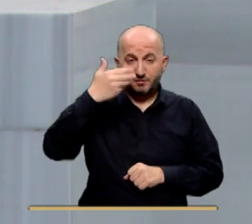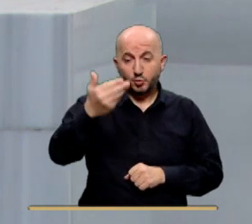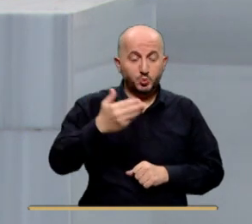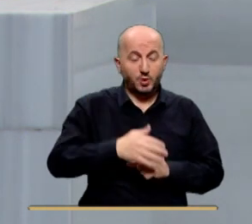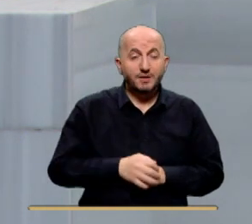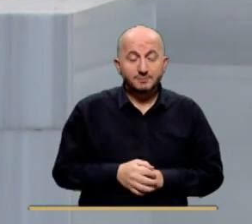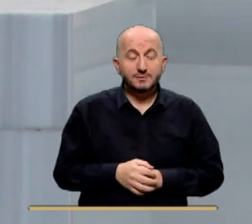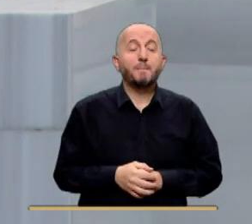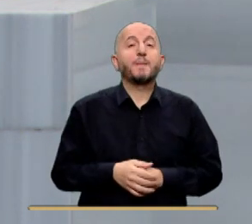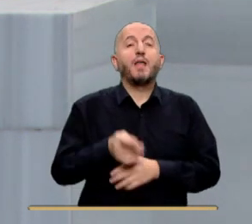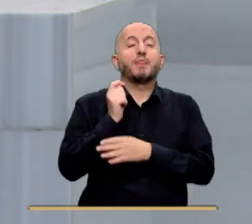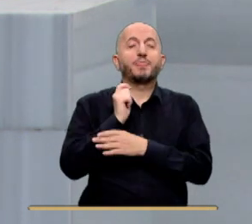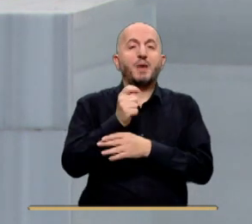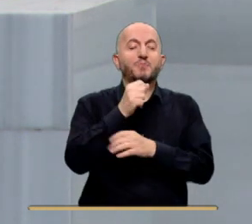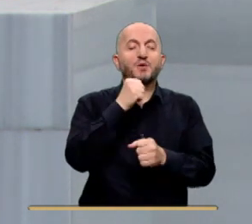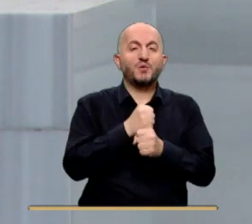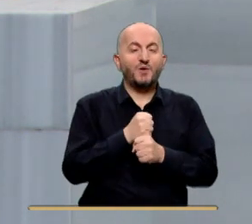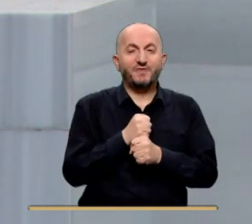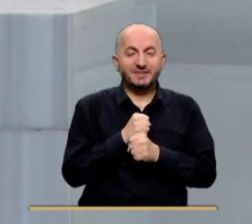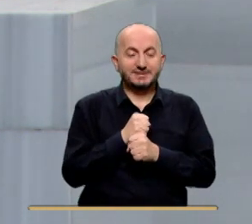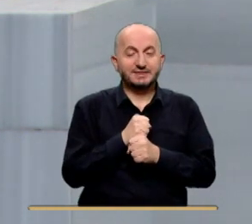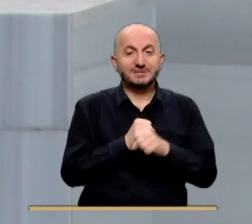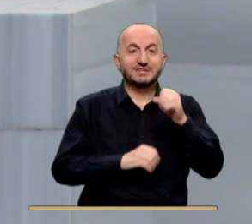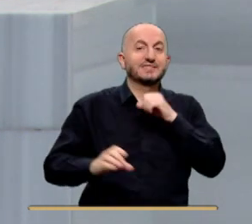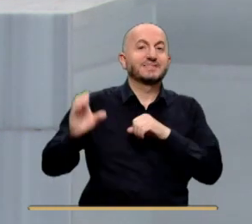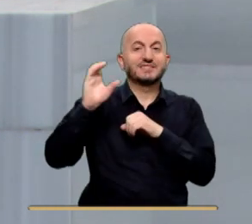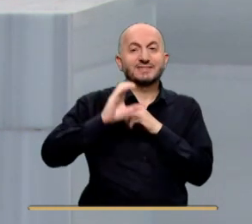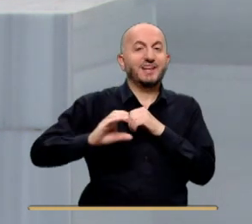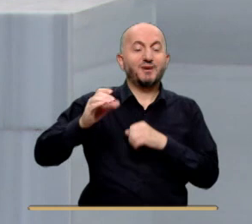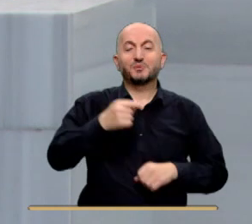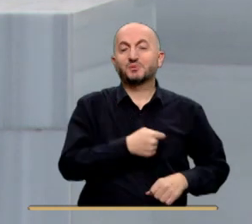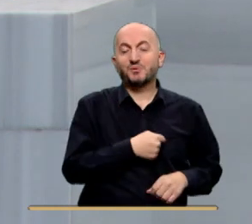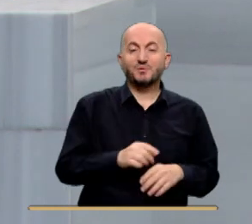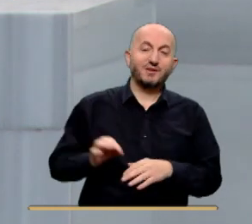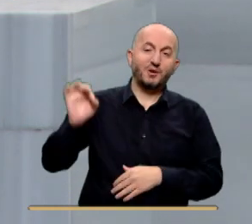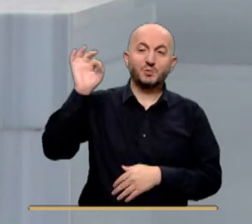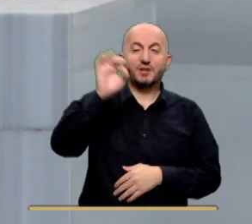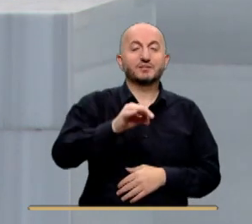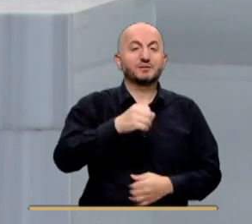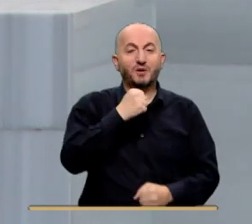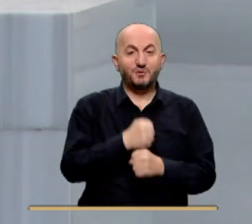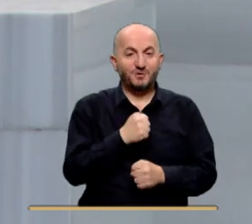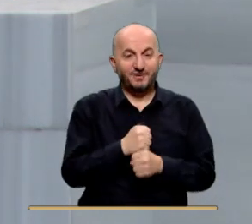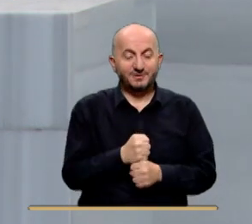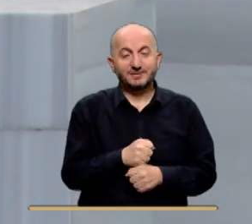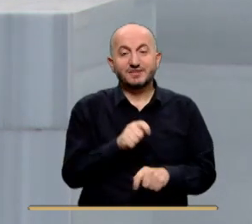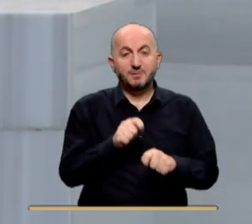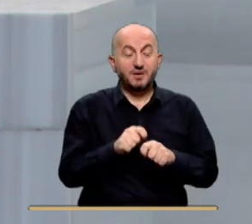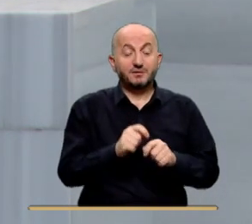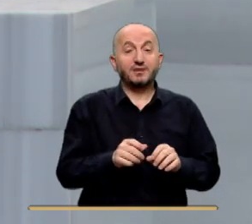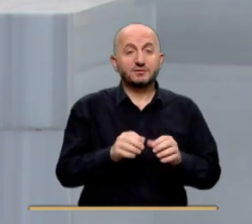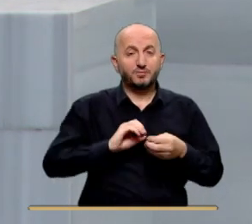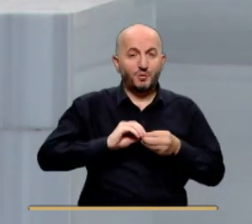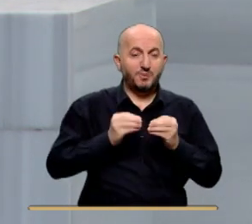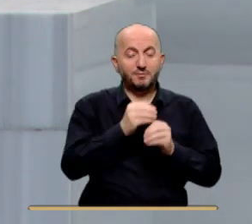buyurulan tebliğ görevini, İslam'ı gönüllere ulaştırma görevini yerine getirirken elbette